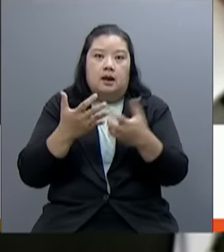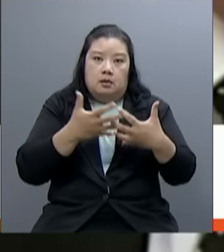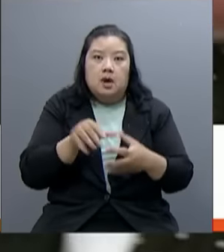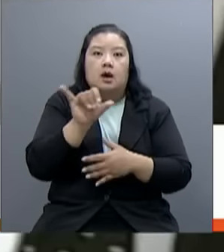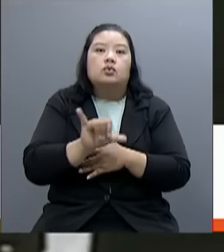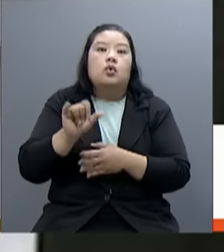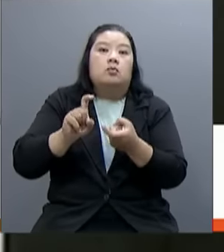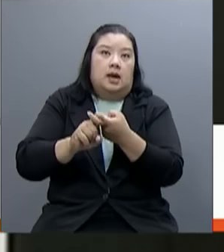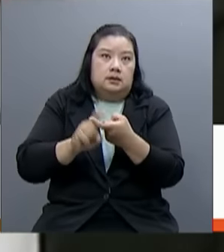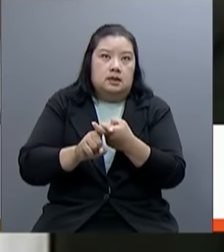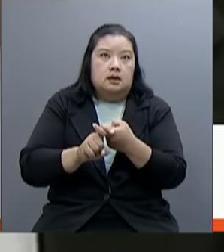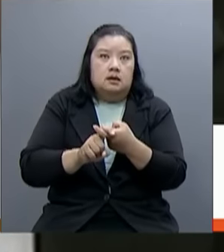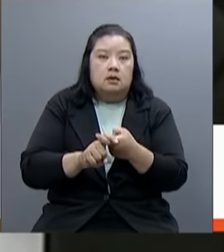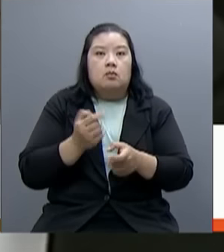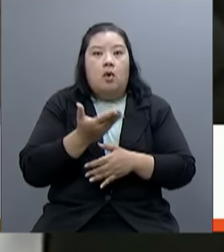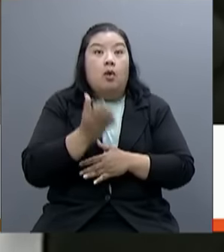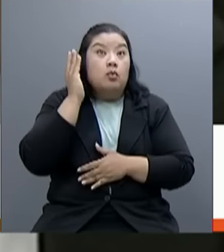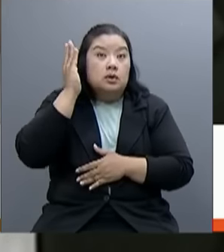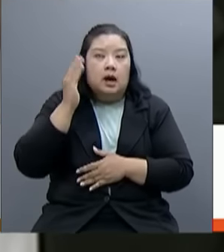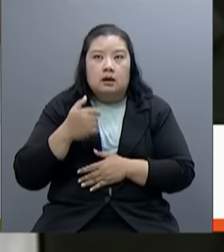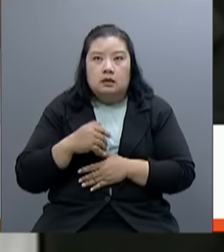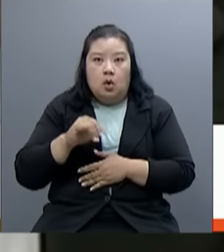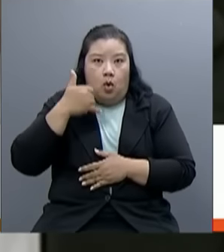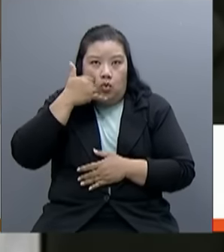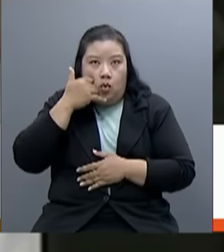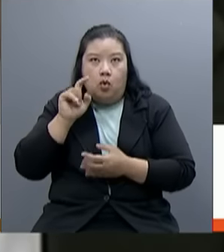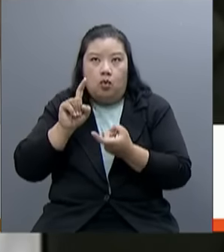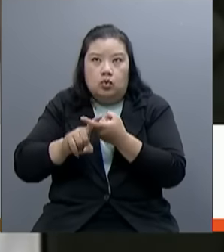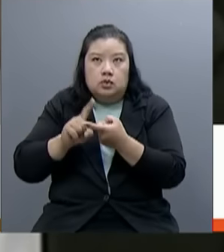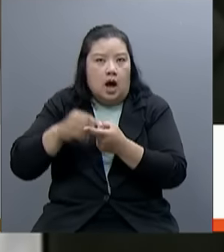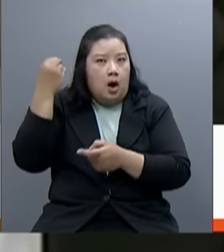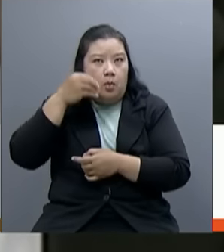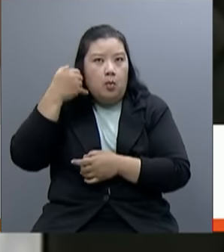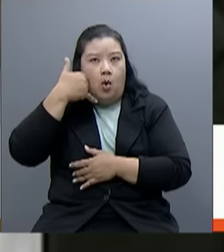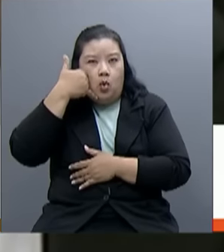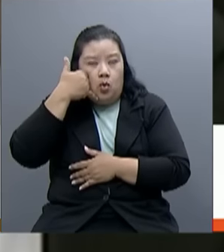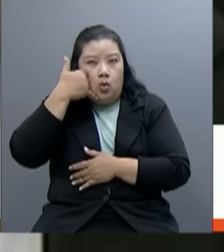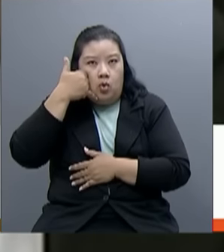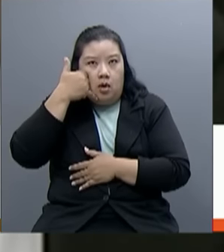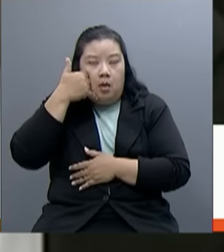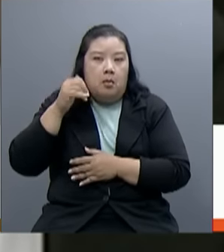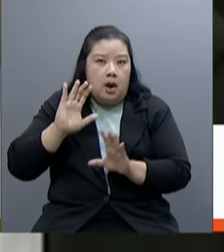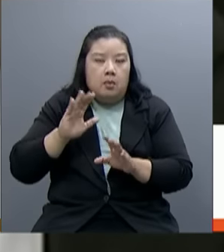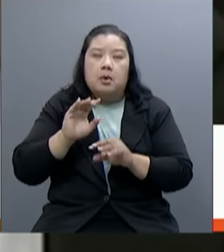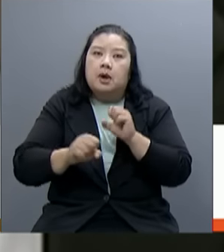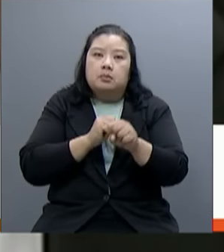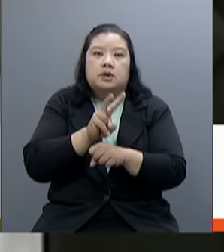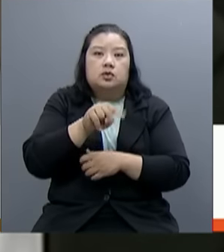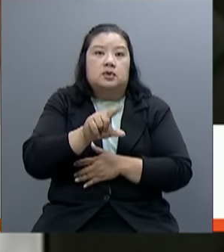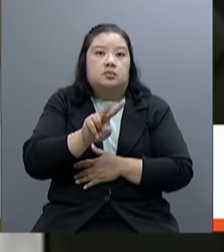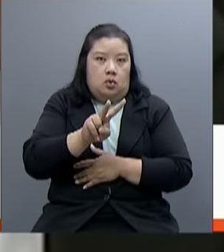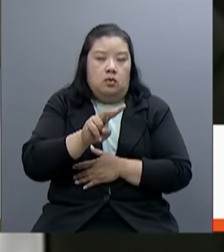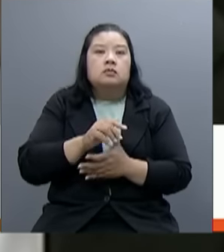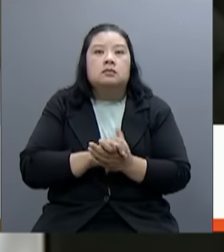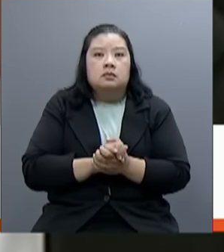รัสเซียคว่ามาสติดติดต่อพูดคุยกับผู้นำรัสเซียเป็นประจำมาตั้งแต่ช่วงปลายปี 2022ค่ะ